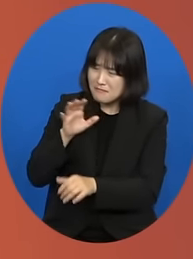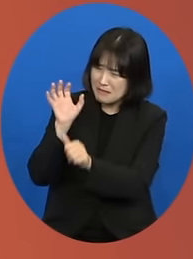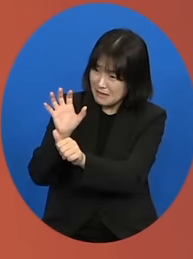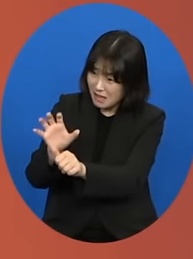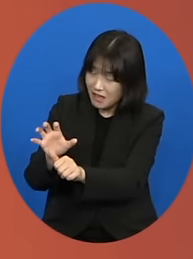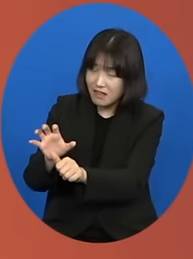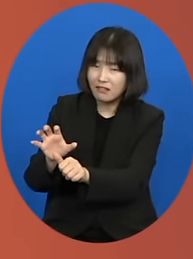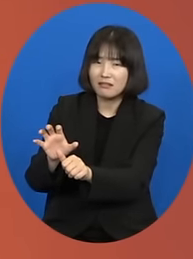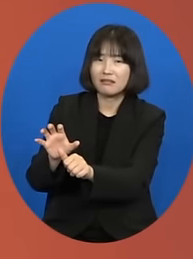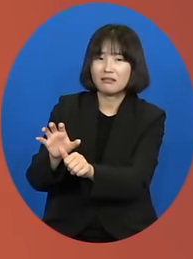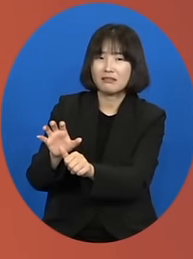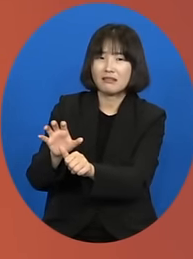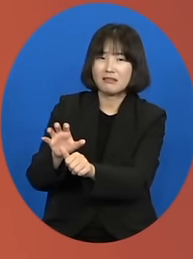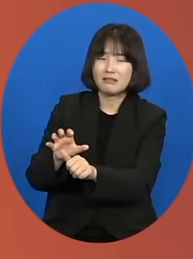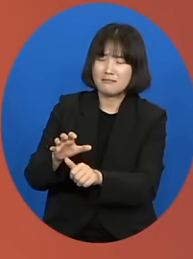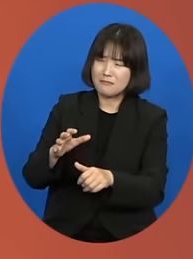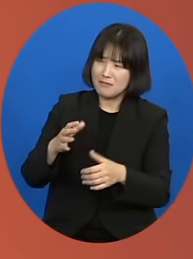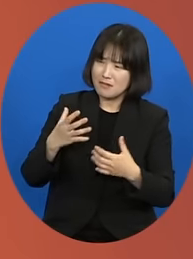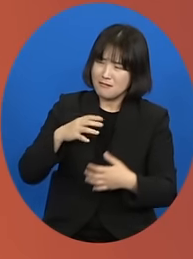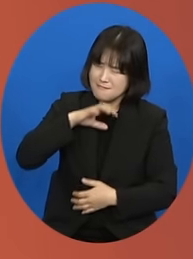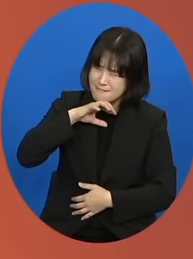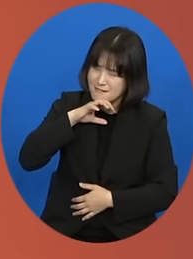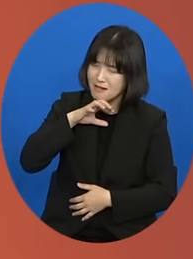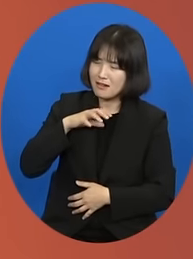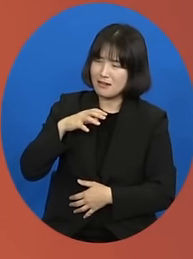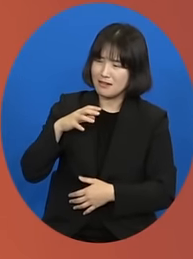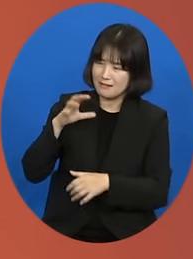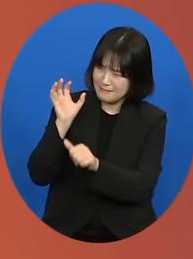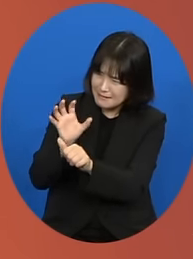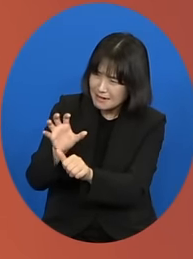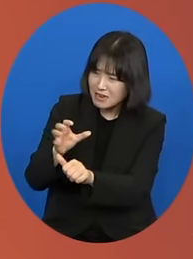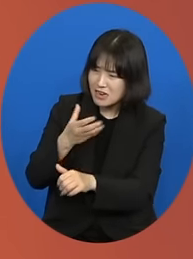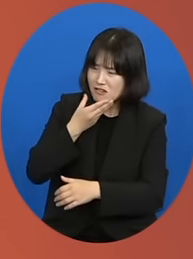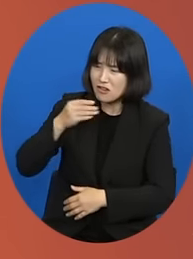비난하고 원망하고 책망하고 저주하고